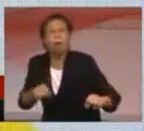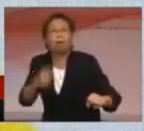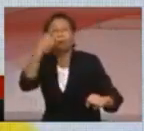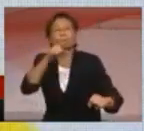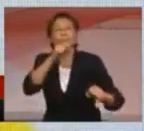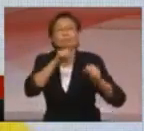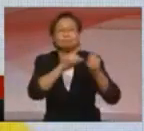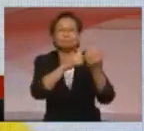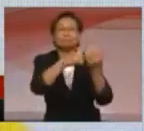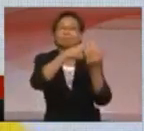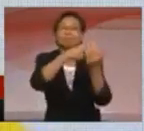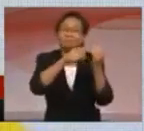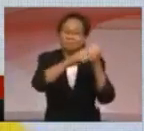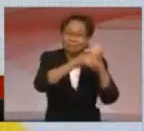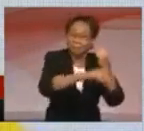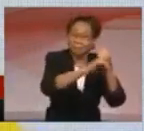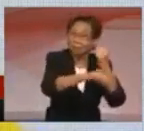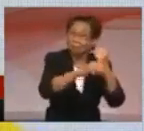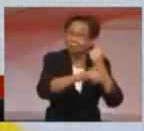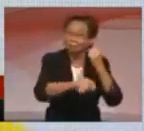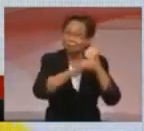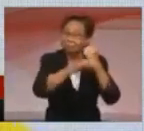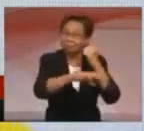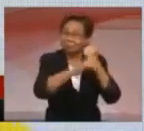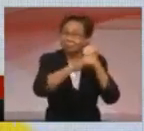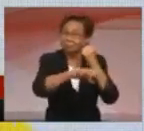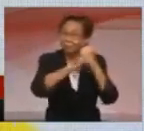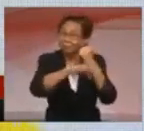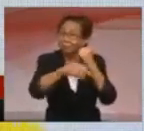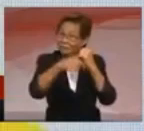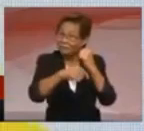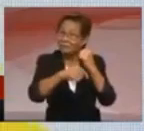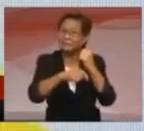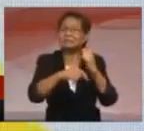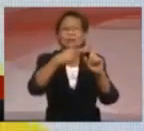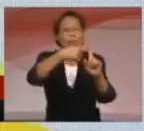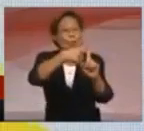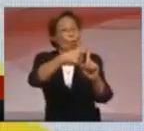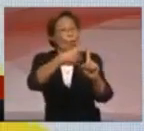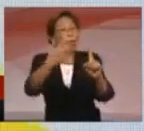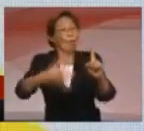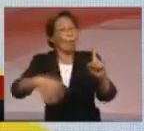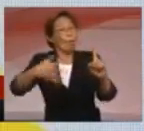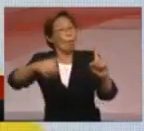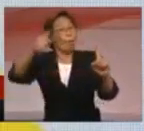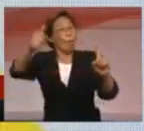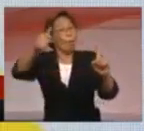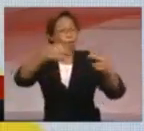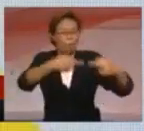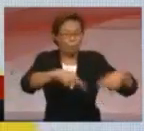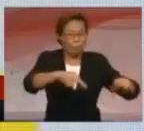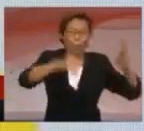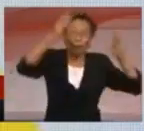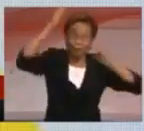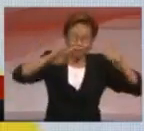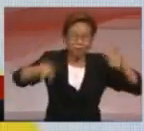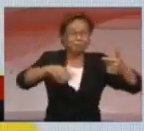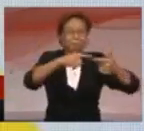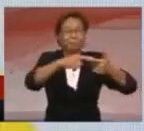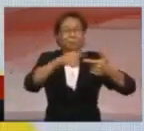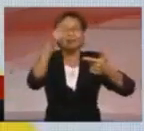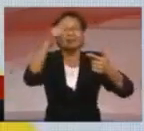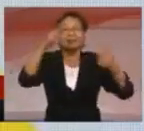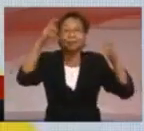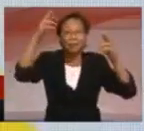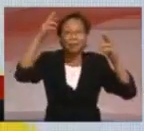kempen ini dapat memberikan impak yang besar kepada sektor peruncitan tempatan,